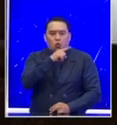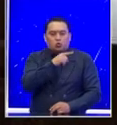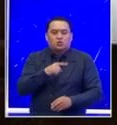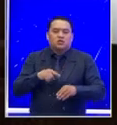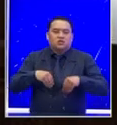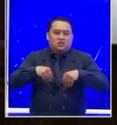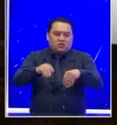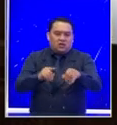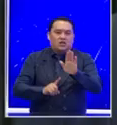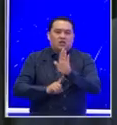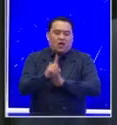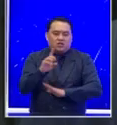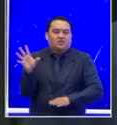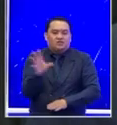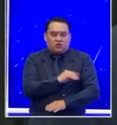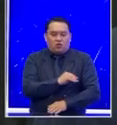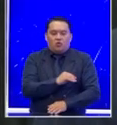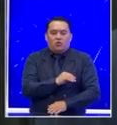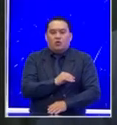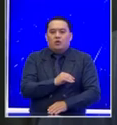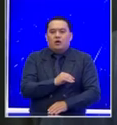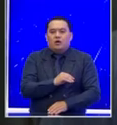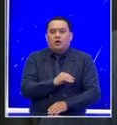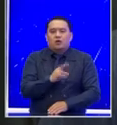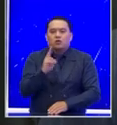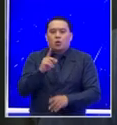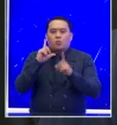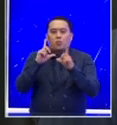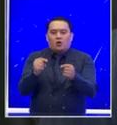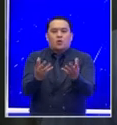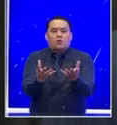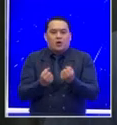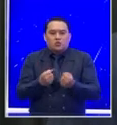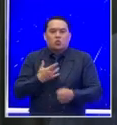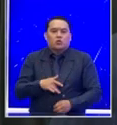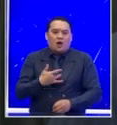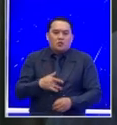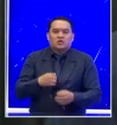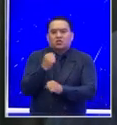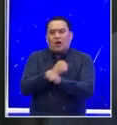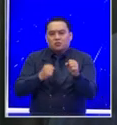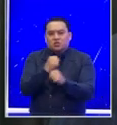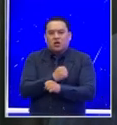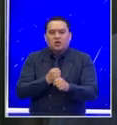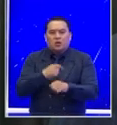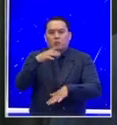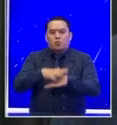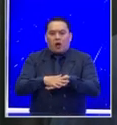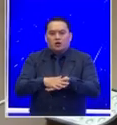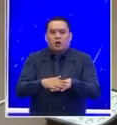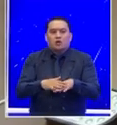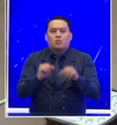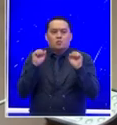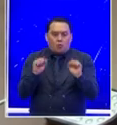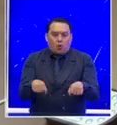сеять. Да, действительно, те, кто должен поехать в ГСМ получить удобрения, запчасти, банковские дела,